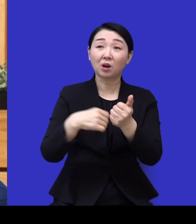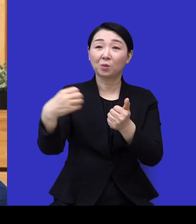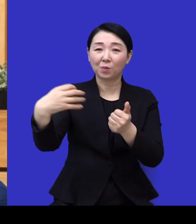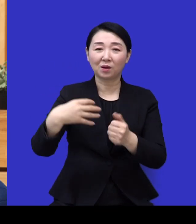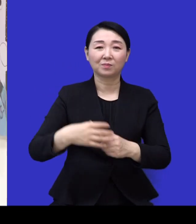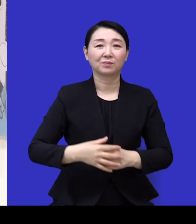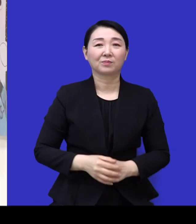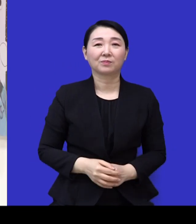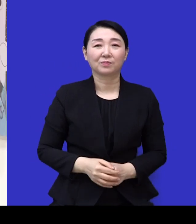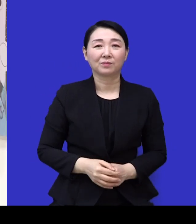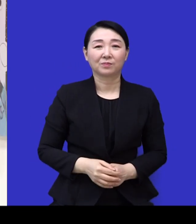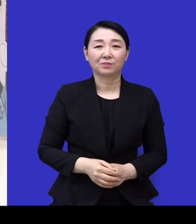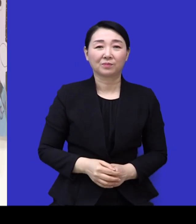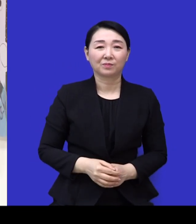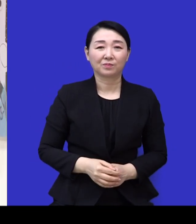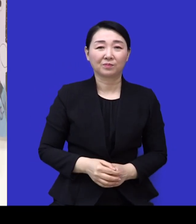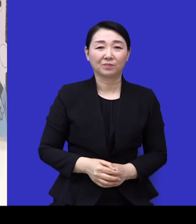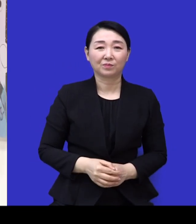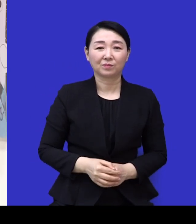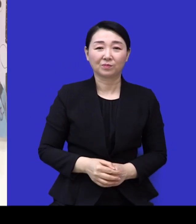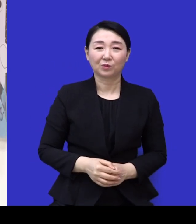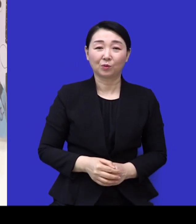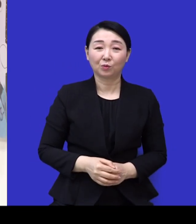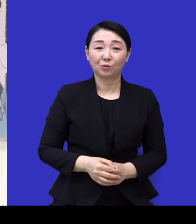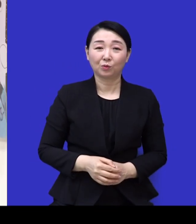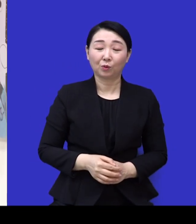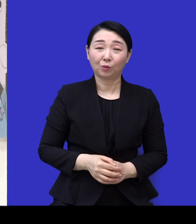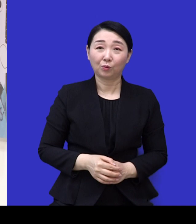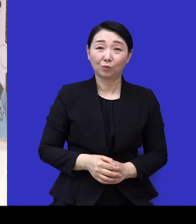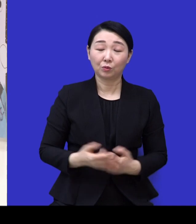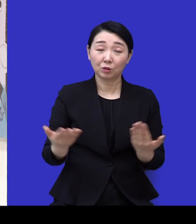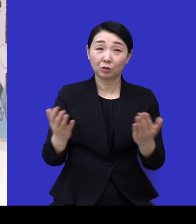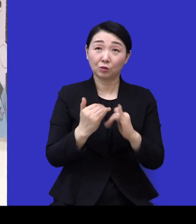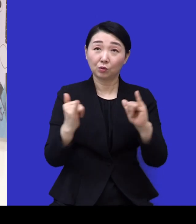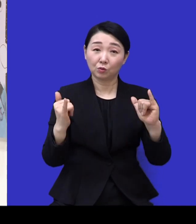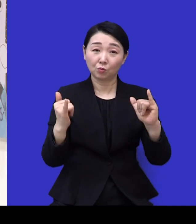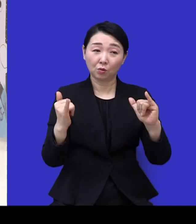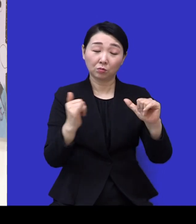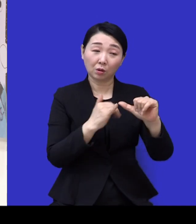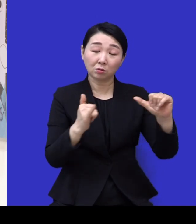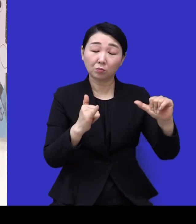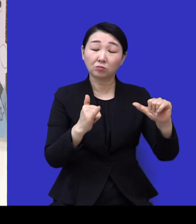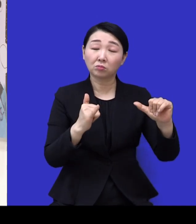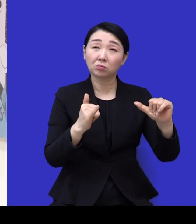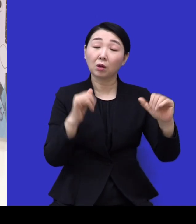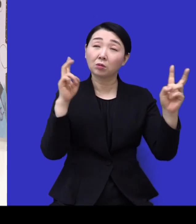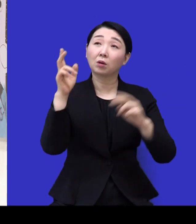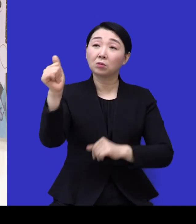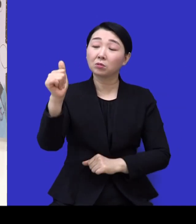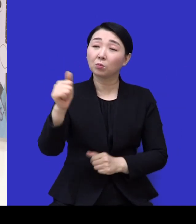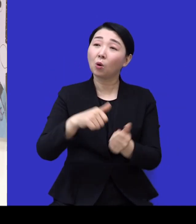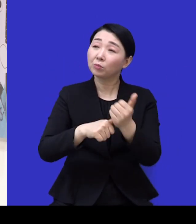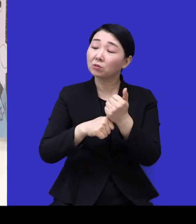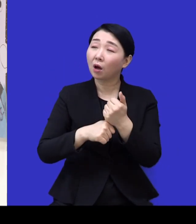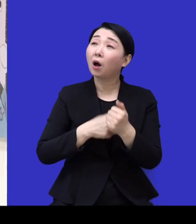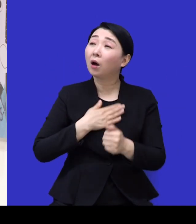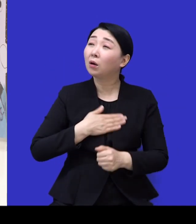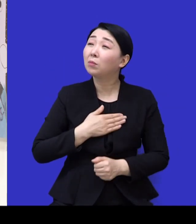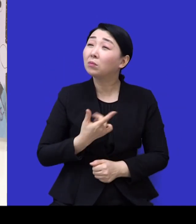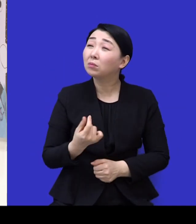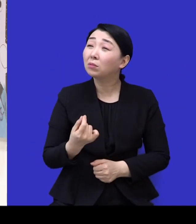예, 예. 그래서 그래도 제가 5명 있는 회사의 사장인데 예, 예. 비서 뭐라 하시니까 그래서 네. 뭐 그러시냐고